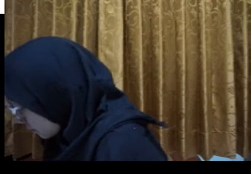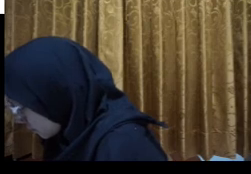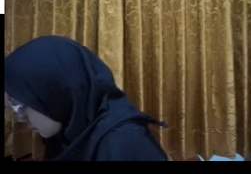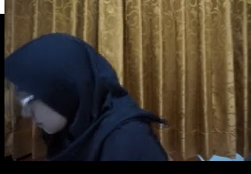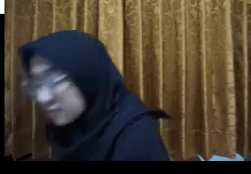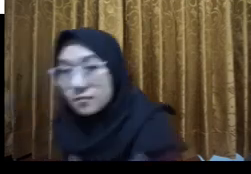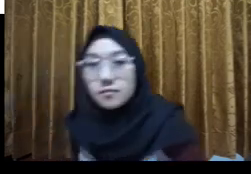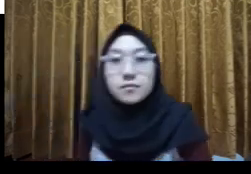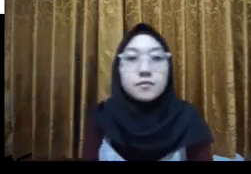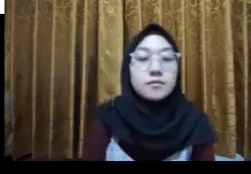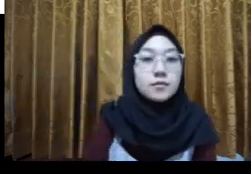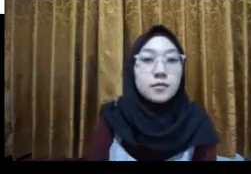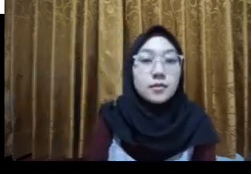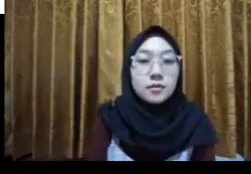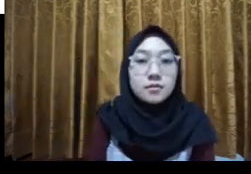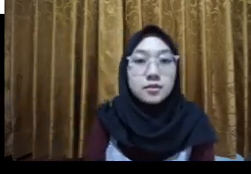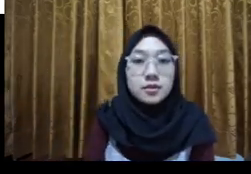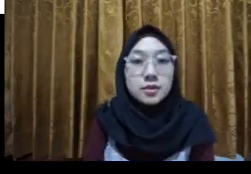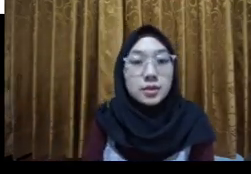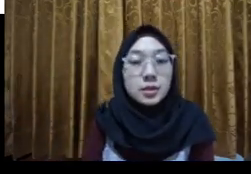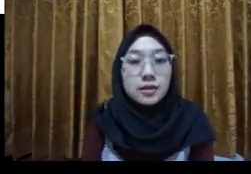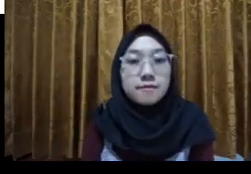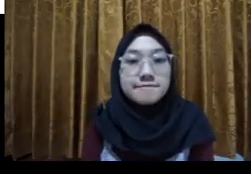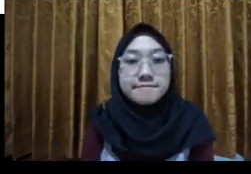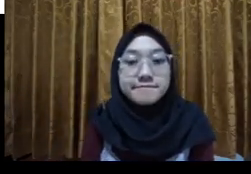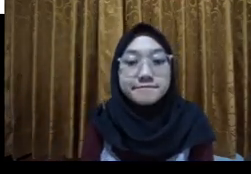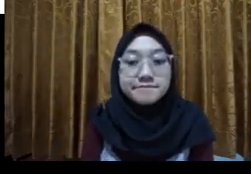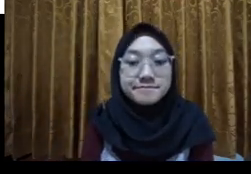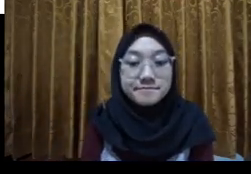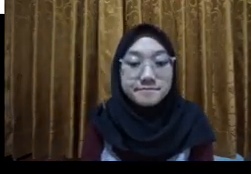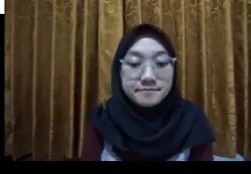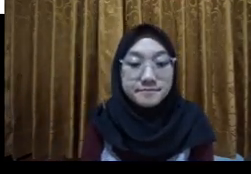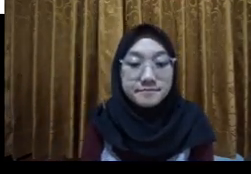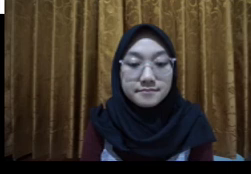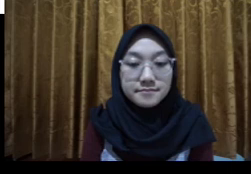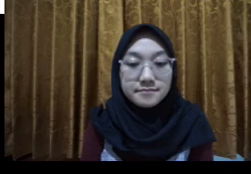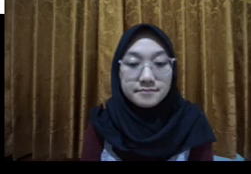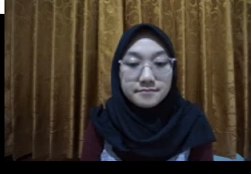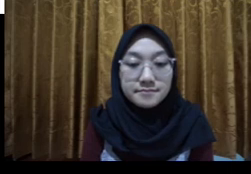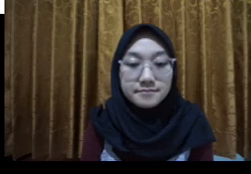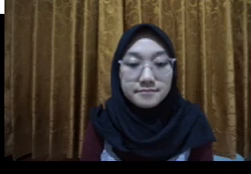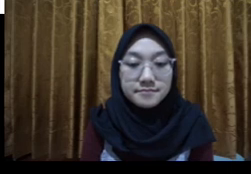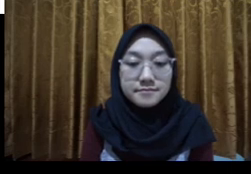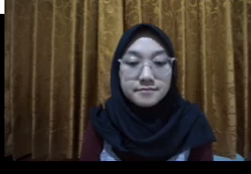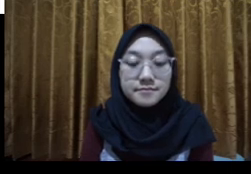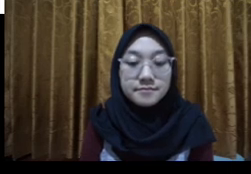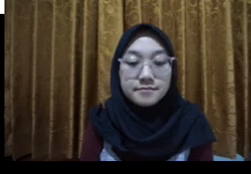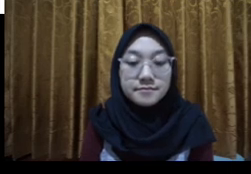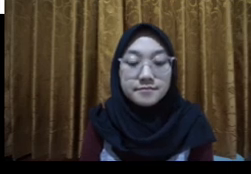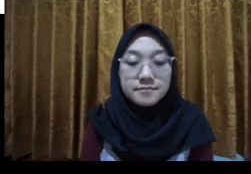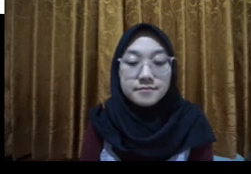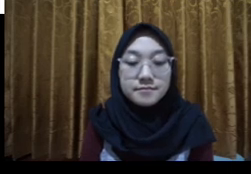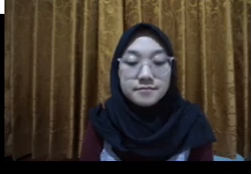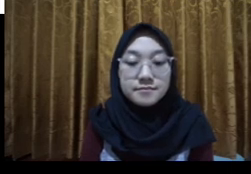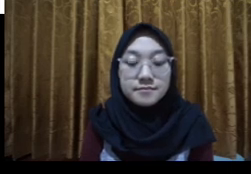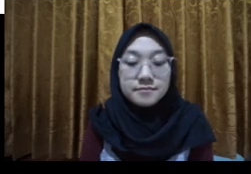Musik pelatihan bahasa IS SLBN 1 Item catat data diri hari dokumen sekolah 4/7 Items review